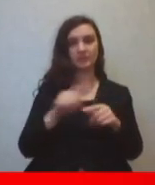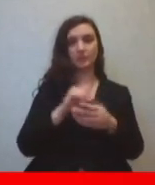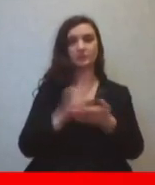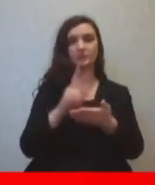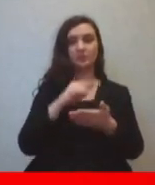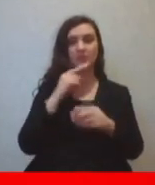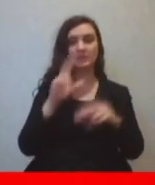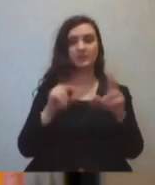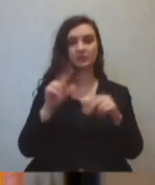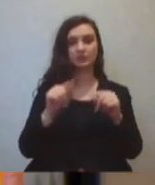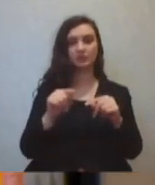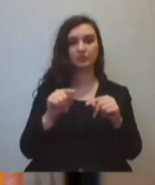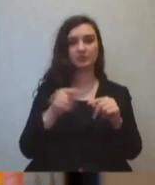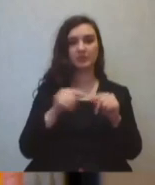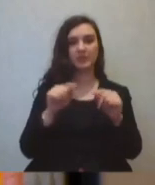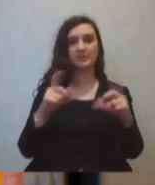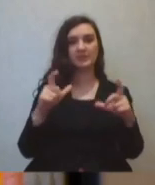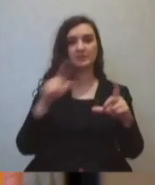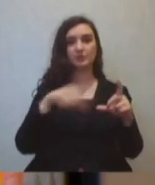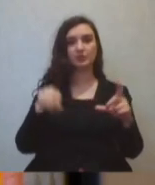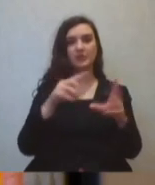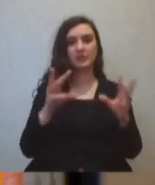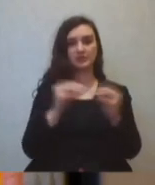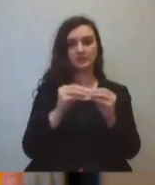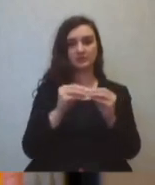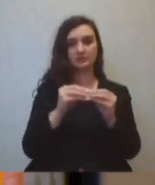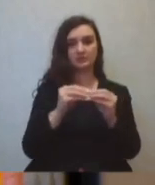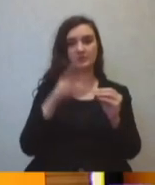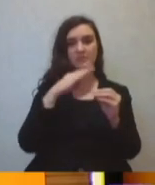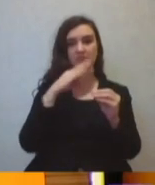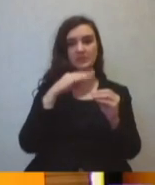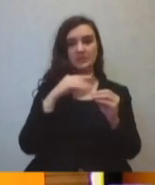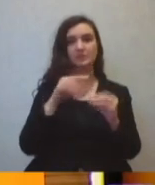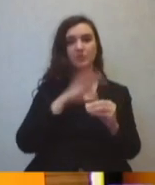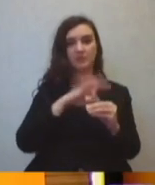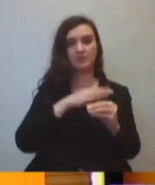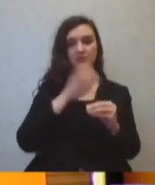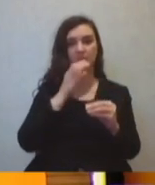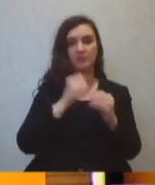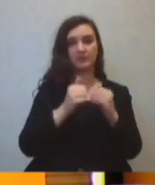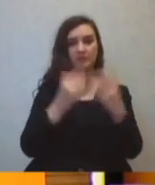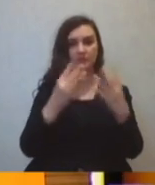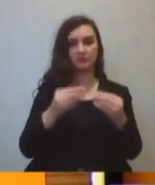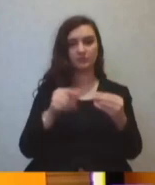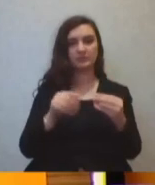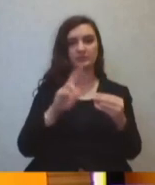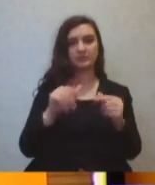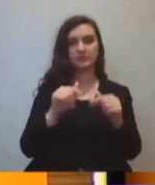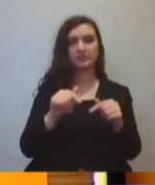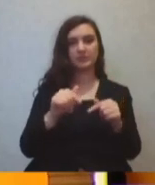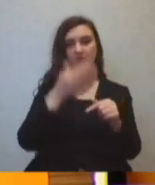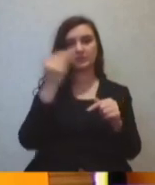აუცილებლად უნდა გაითვალისწინოთ ამ თეფშთან ერთად წყლის ადეკვატური მოხმარება ყოველდღიურად და